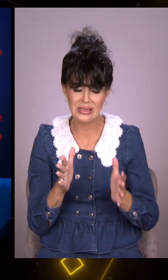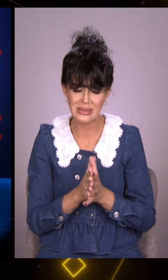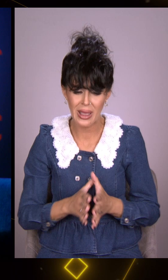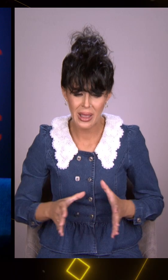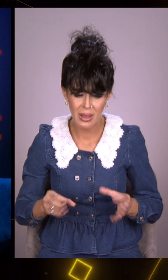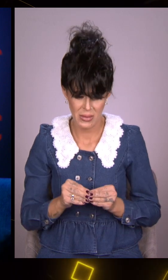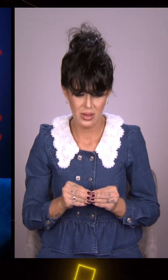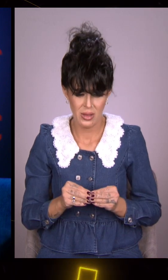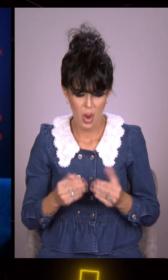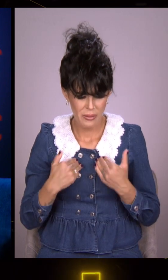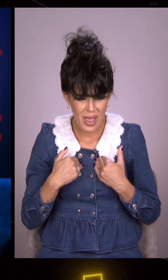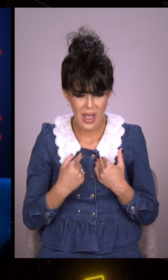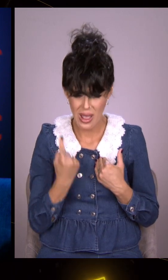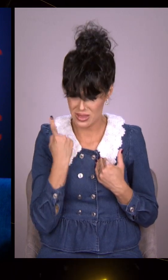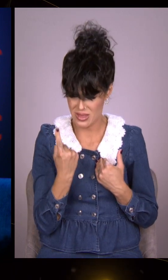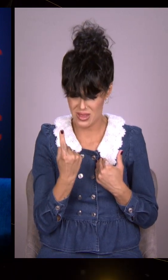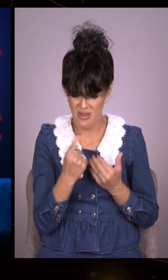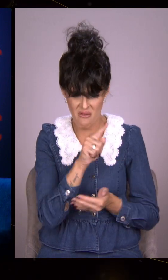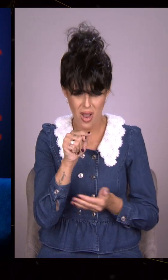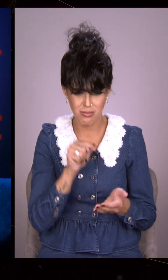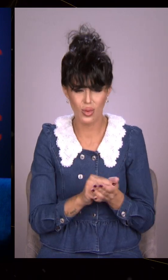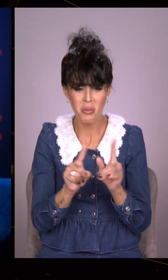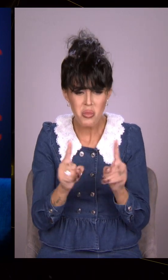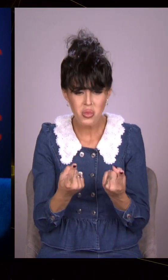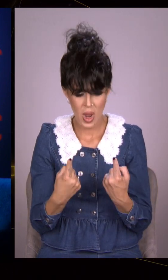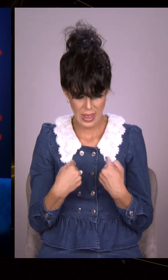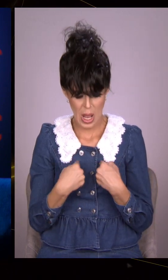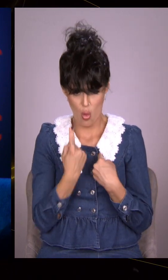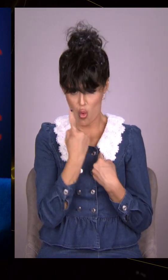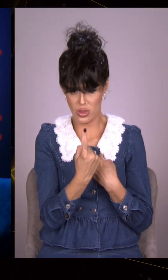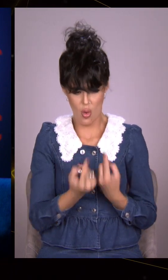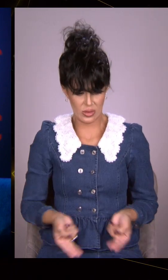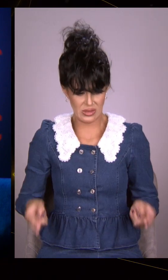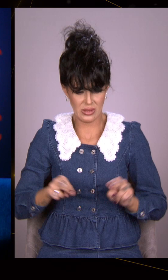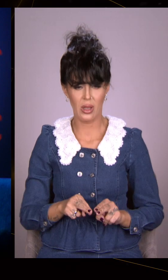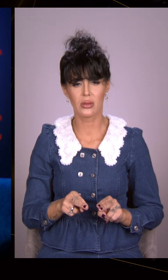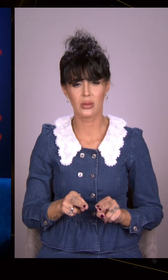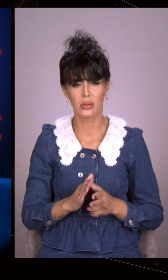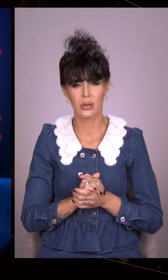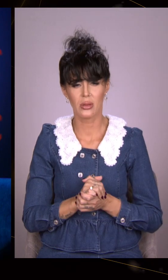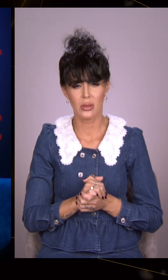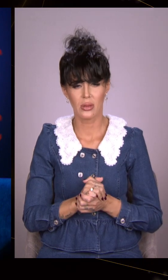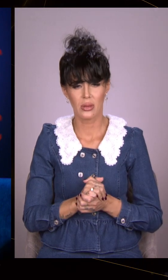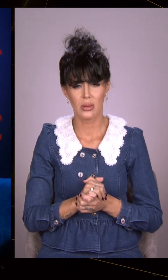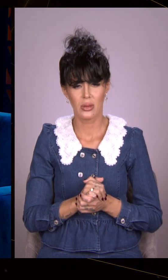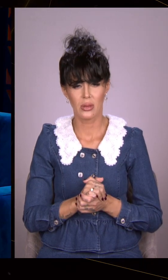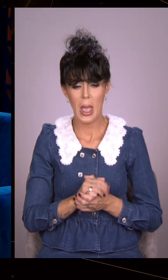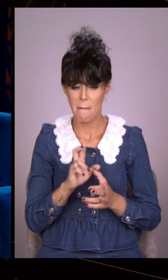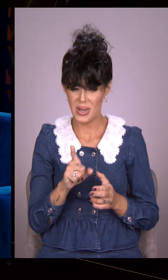єдине питання, чому я одна залишилась? Ну, якби я жила в Сумах, то 100%, що я би була з ним